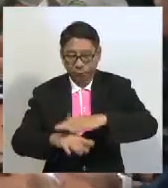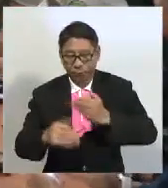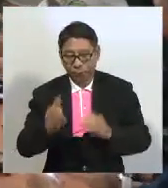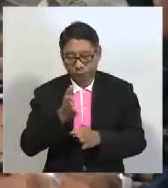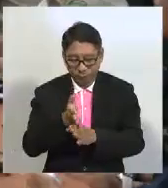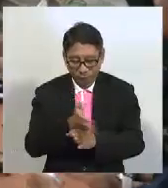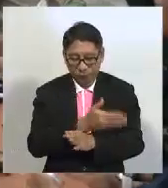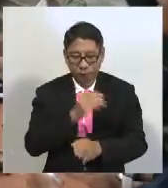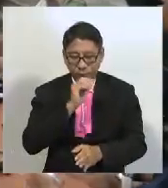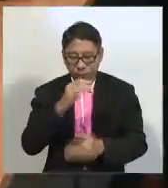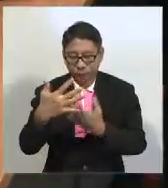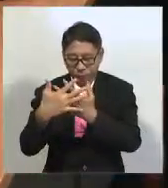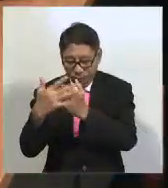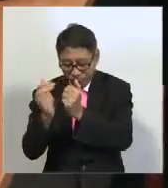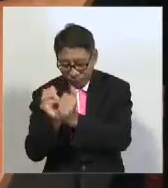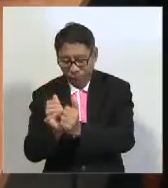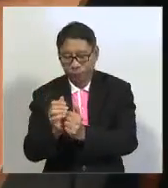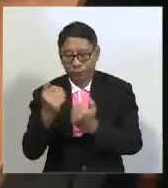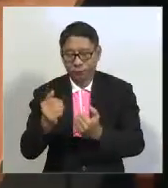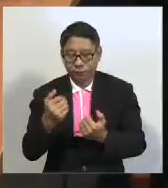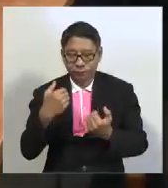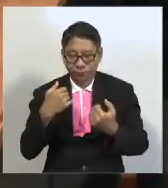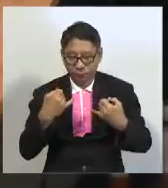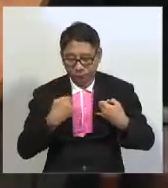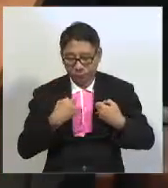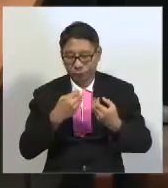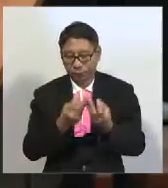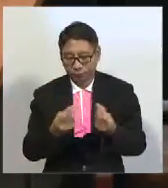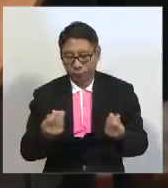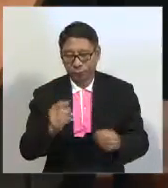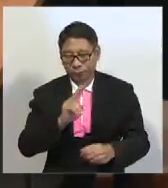ๆก่อนที่จะแจ้งข้อหาผู้ครอบครองที่ดินคาดว่าจะใช้เวลาไม่นานครับ